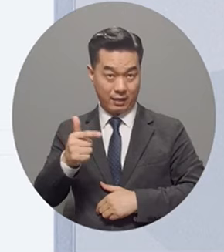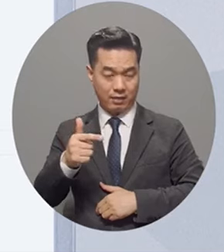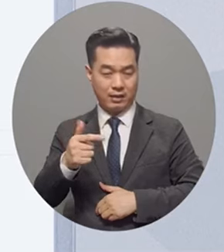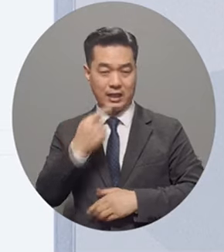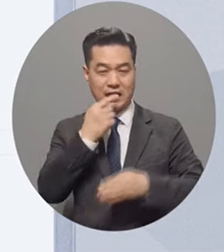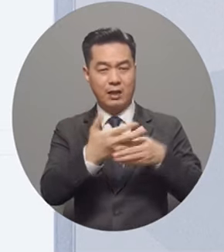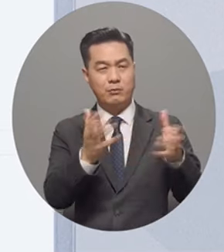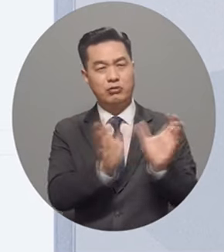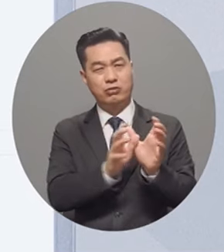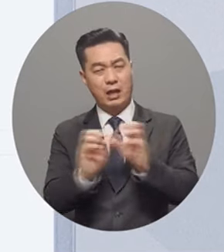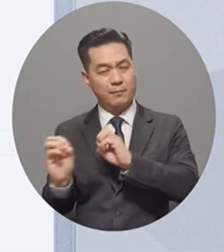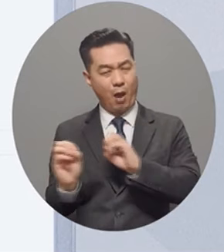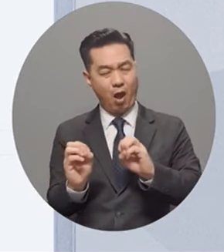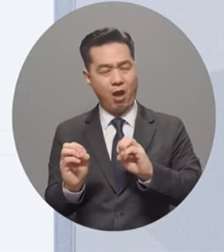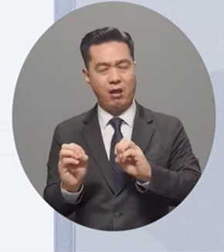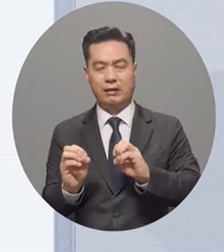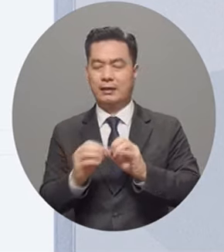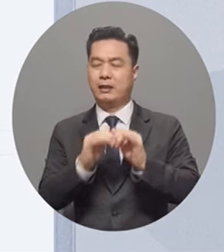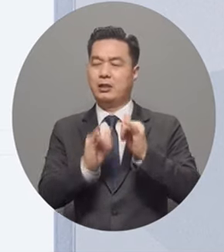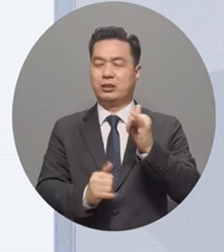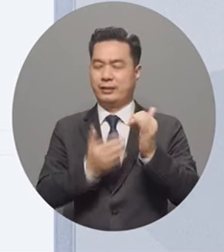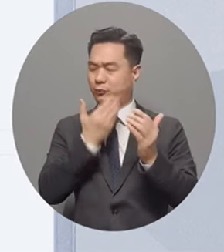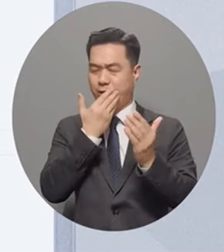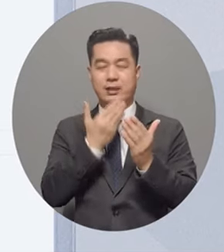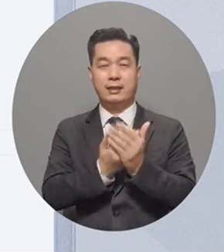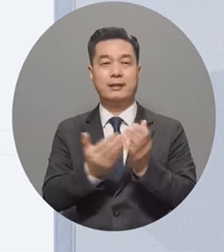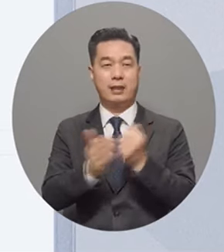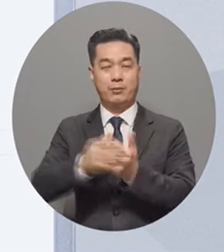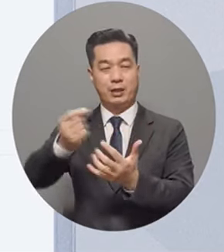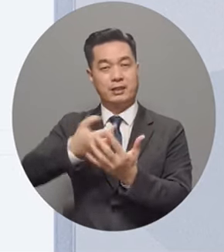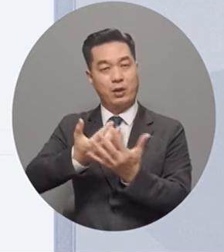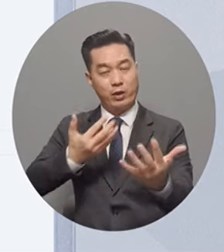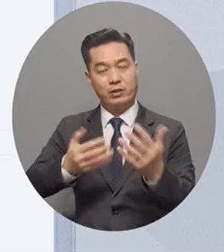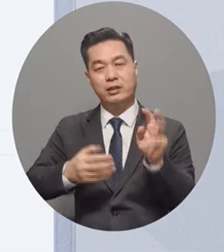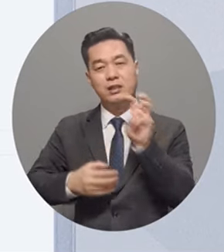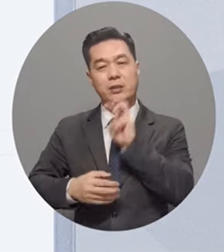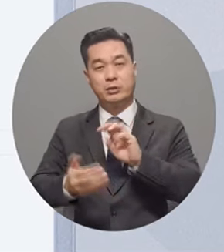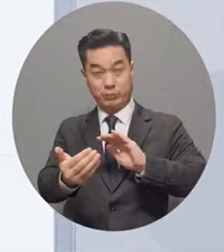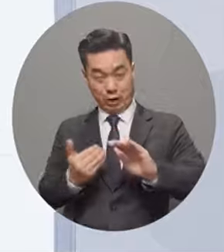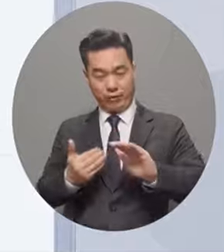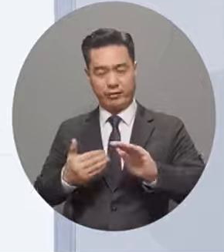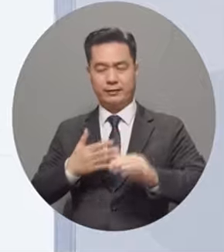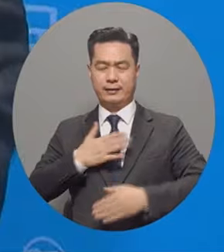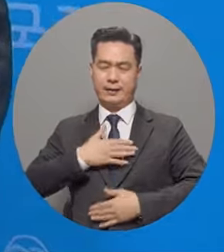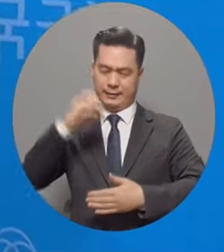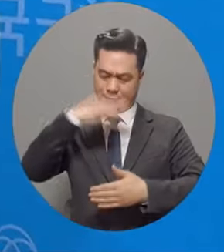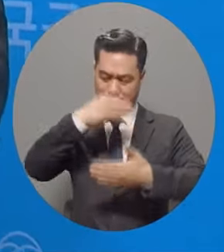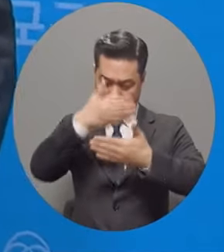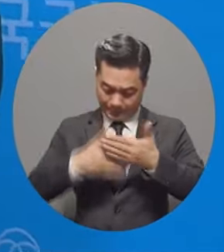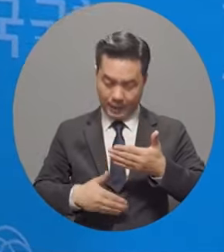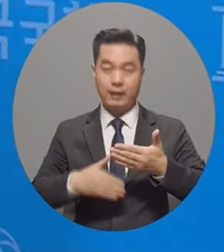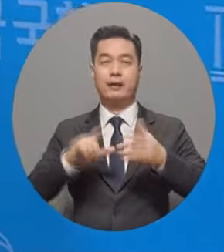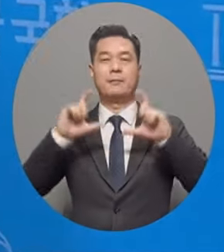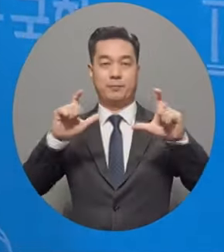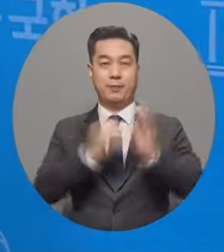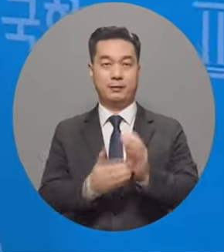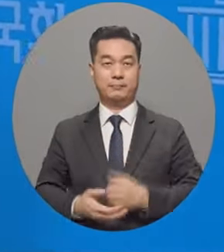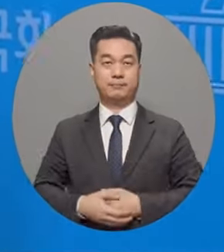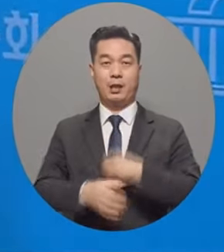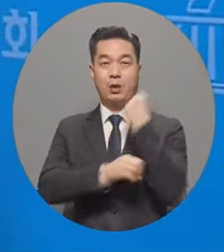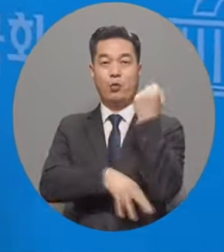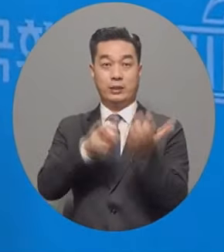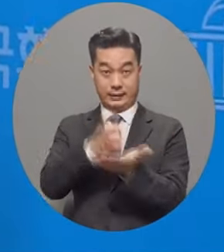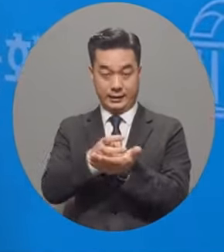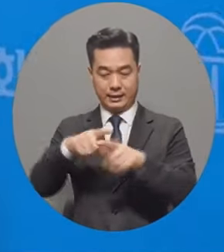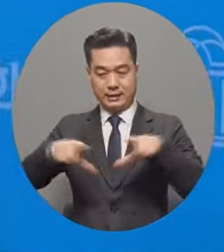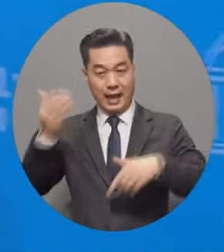버리기엔 그 역사가 너무 귀하다며 기자회견 30분을 앞두고 돌연 잔류를 선언했습니다. 원칙과 상식이란